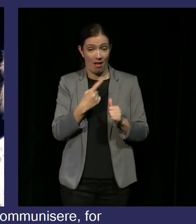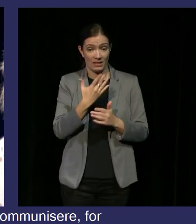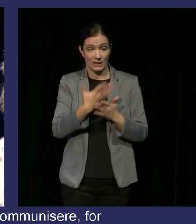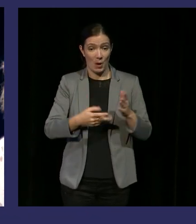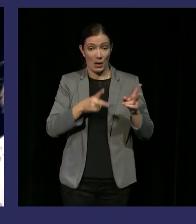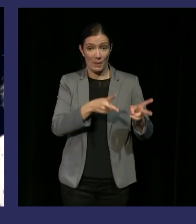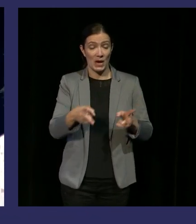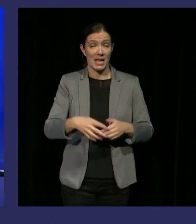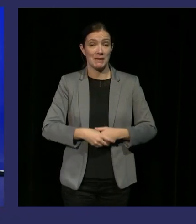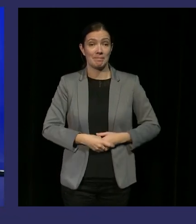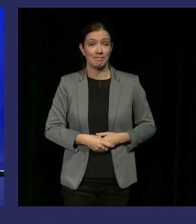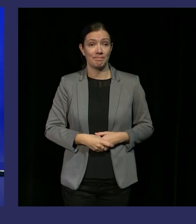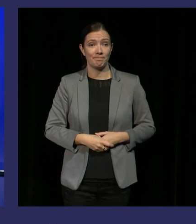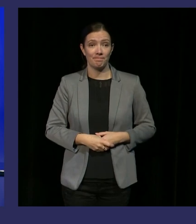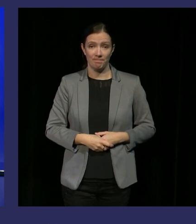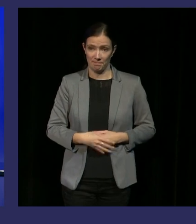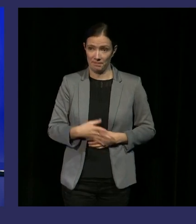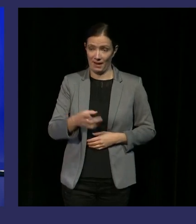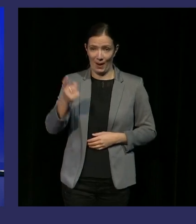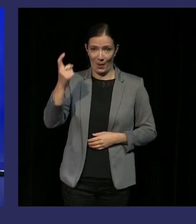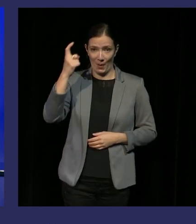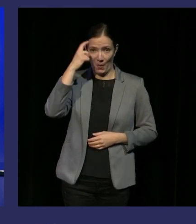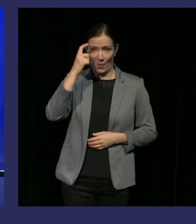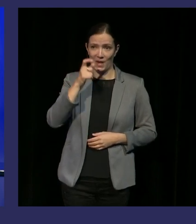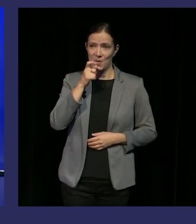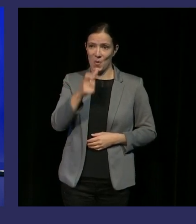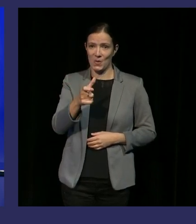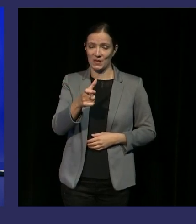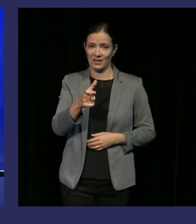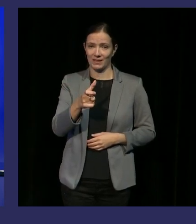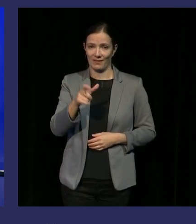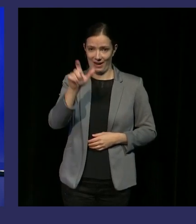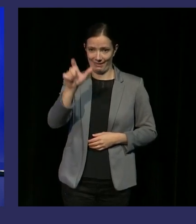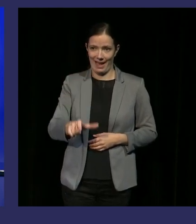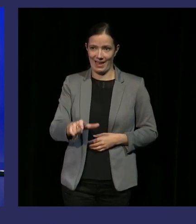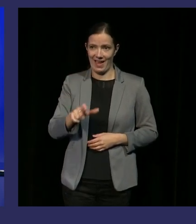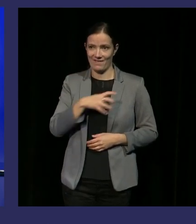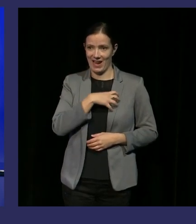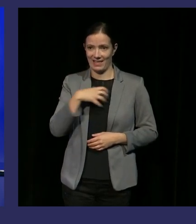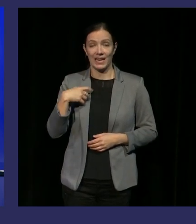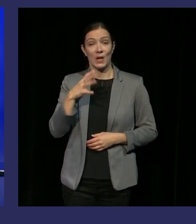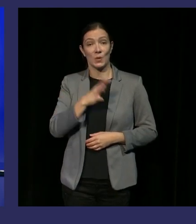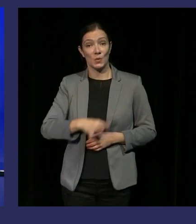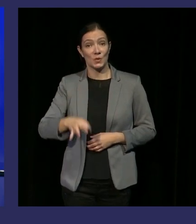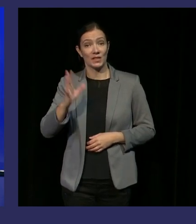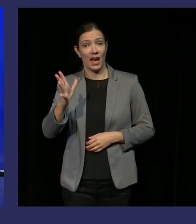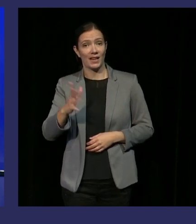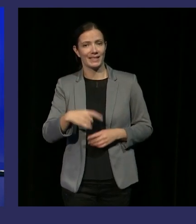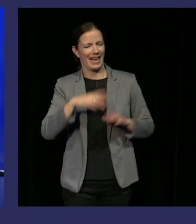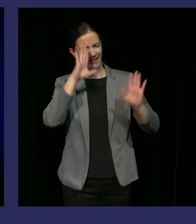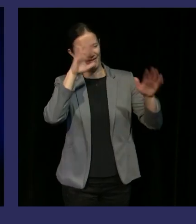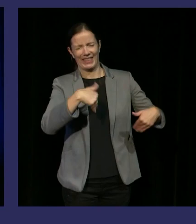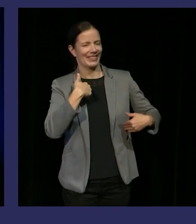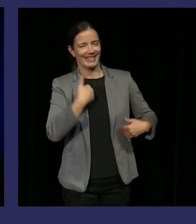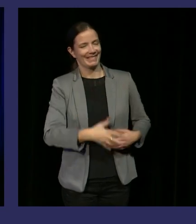mindretalsspråkbrukerne. Veldig kloke ord fra deg, Fredrik. Tusen takk. Jeg vet.